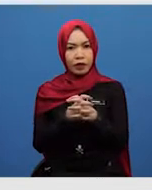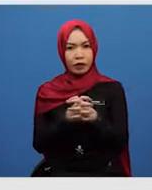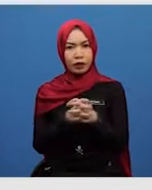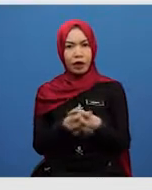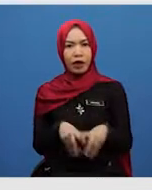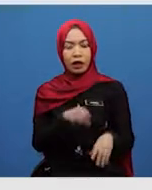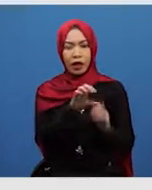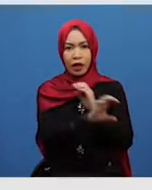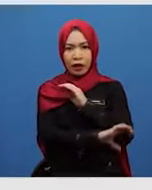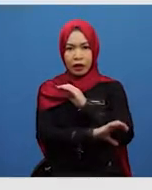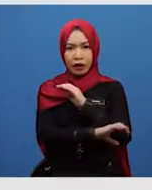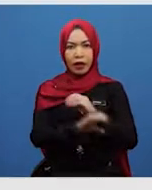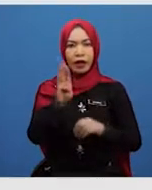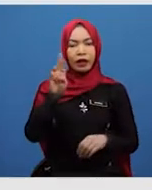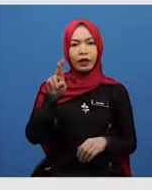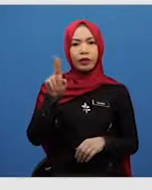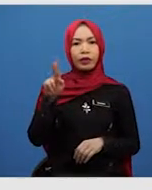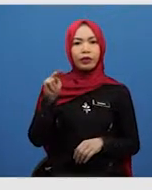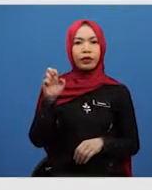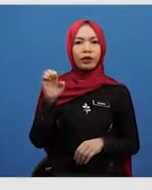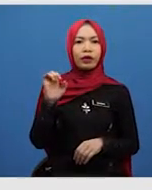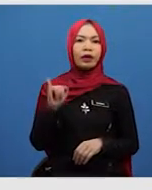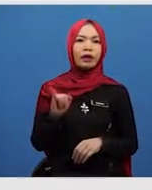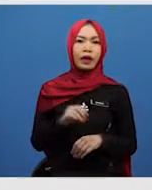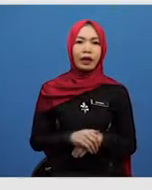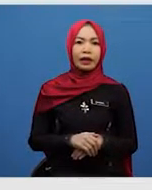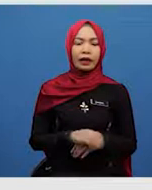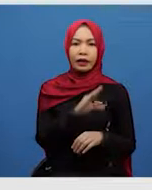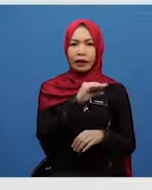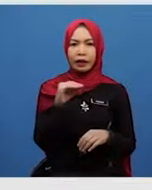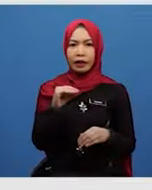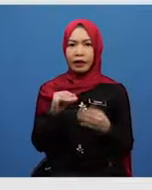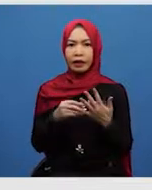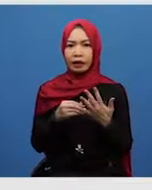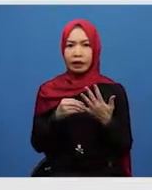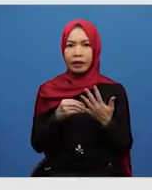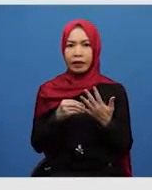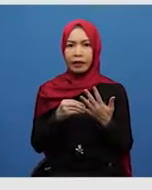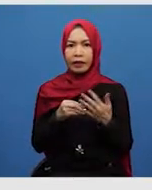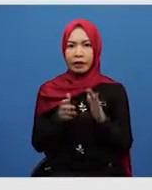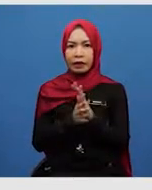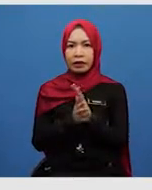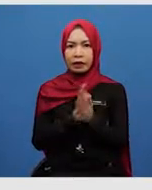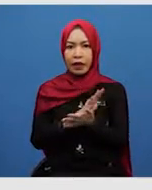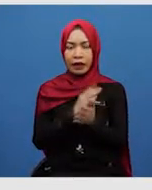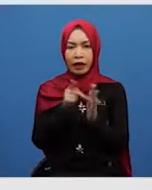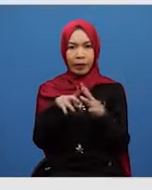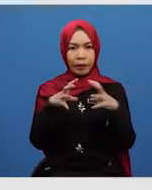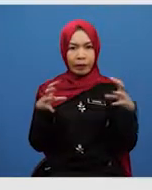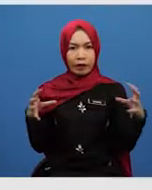yang kelima golongan pembesar menjadi wakil Sultan guna